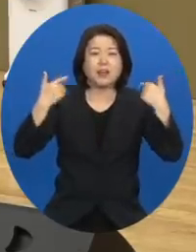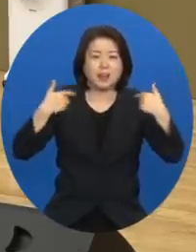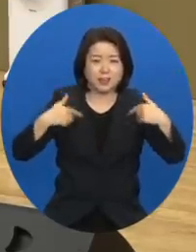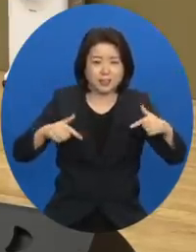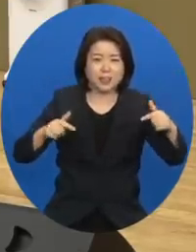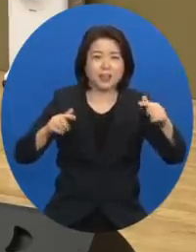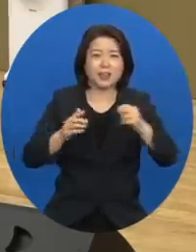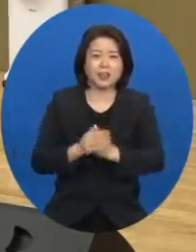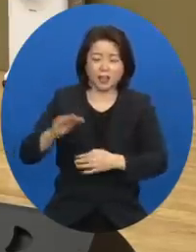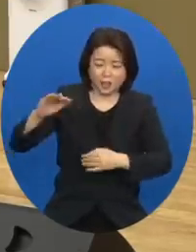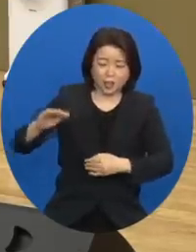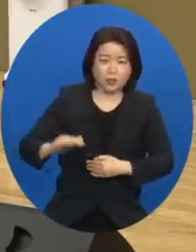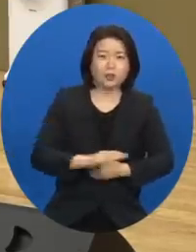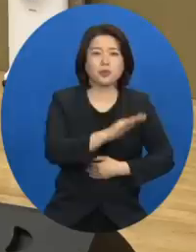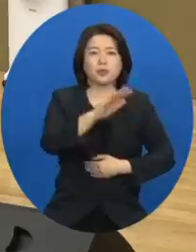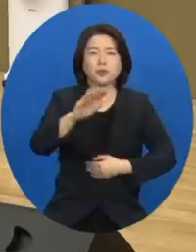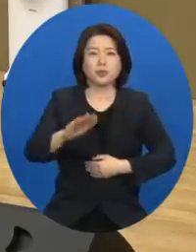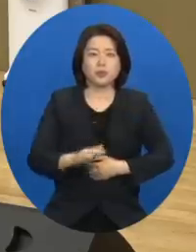날마다